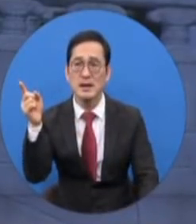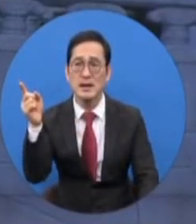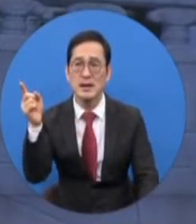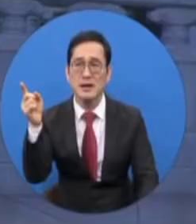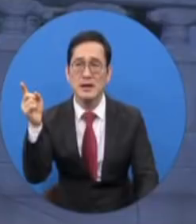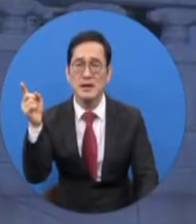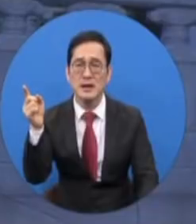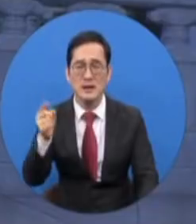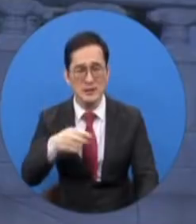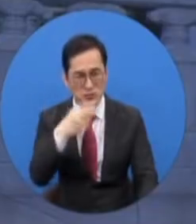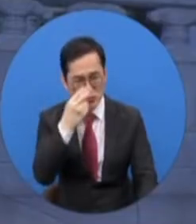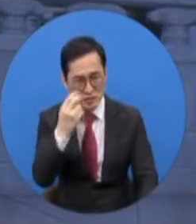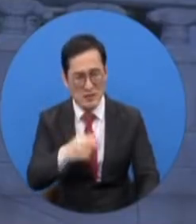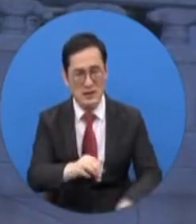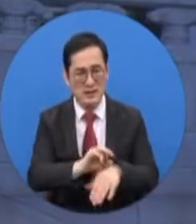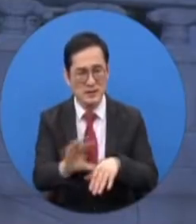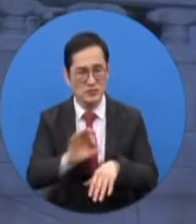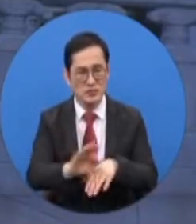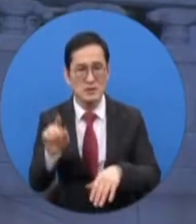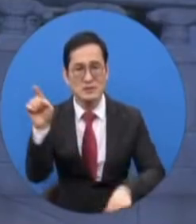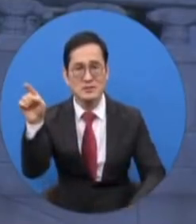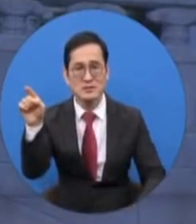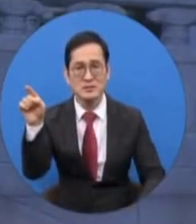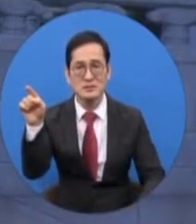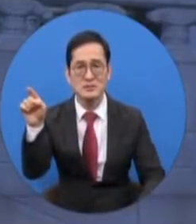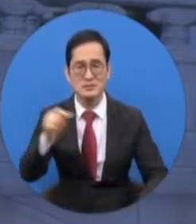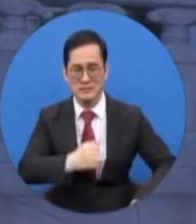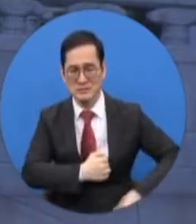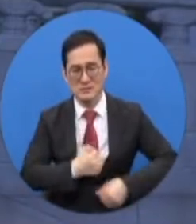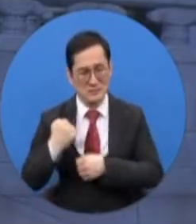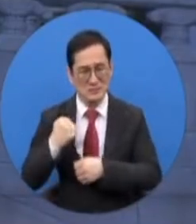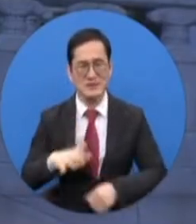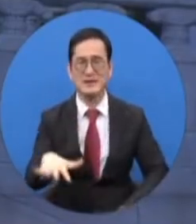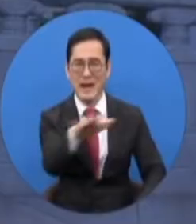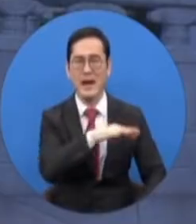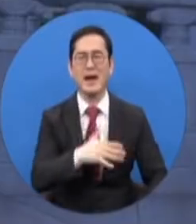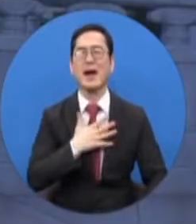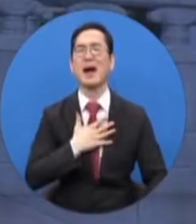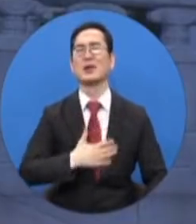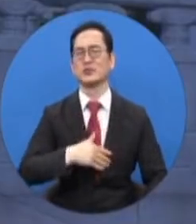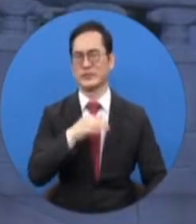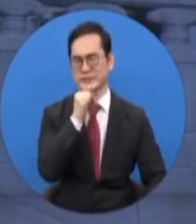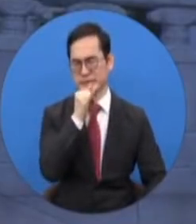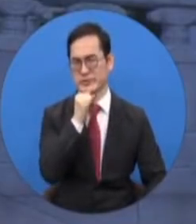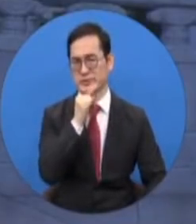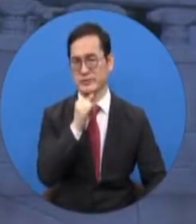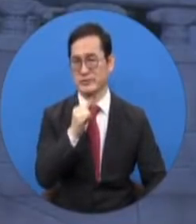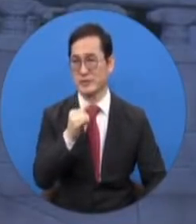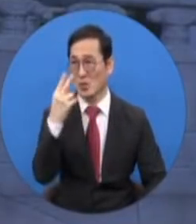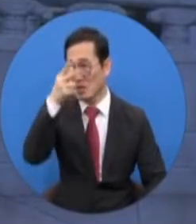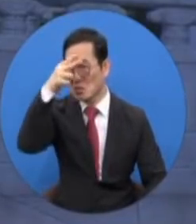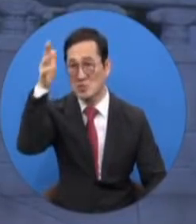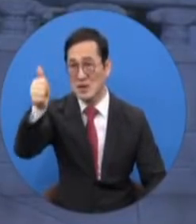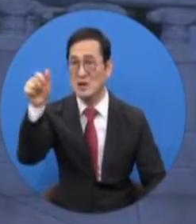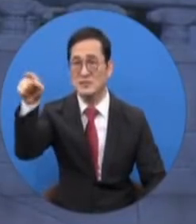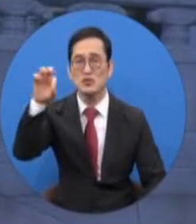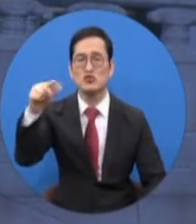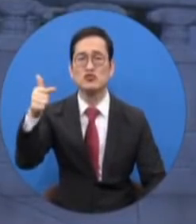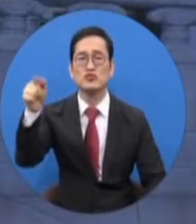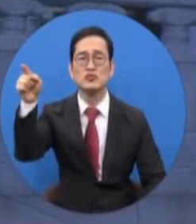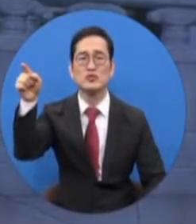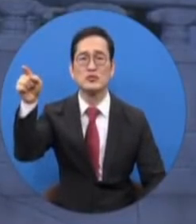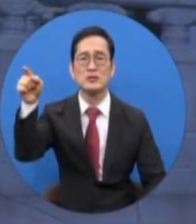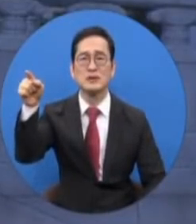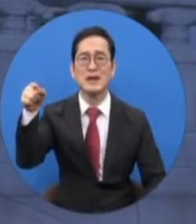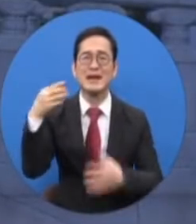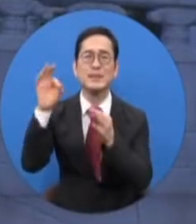미흡하게 하고 있다. 제대로 수사를 하지 않고 있다는 것은 동의하는 바입니다. 그 수장이 김오수 검찰총장인데 윤 당선인 측에서